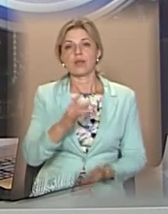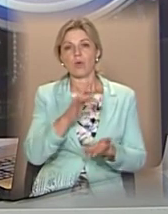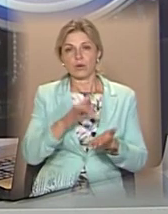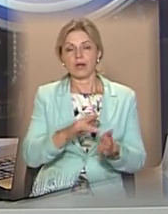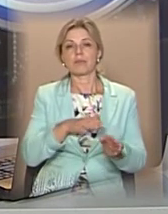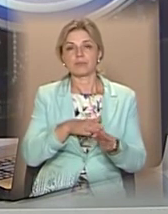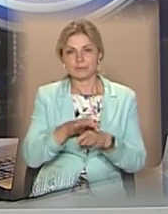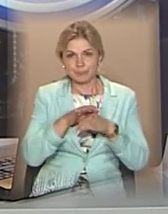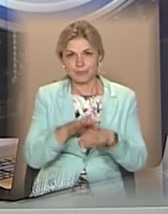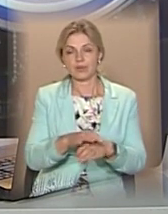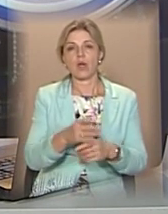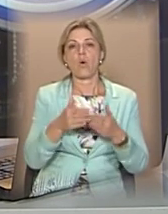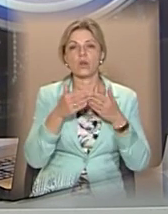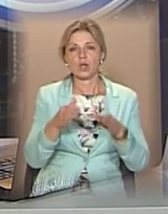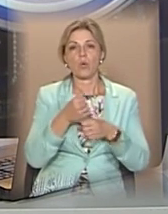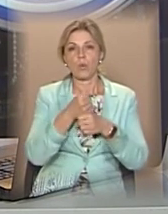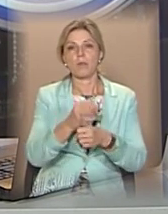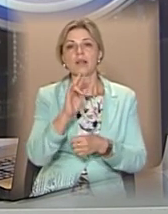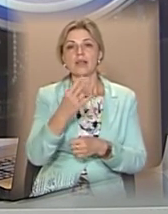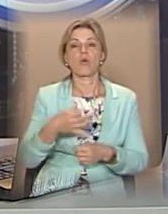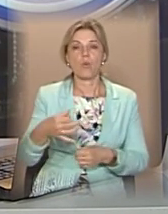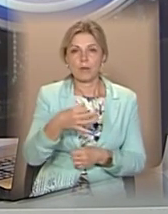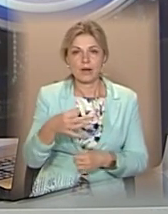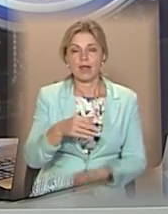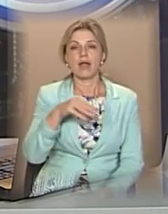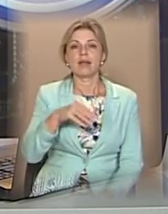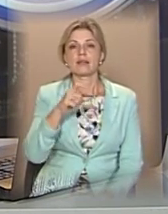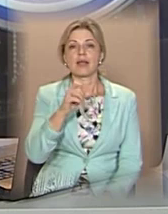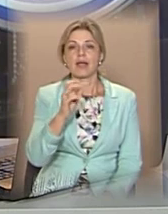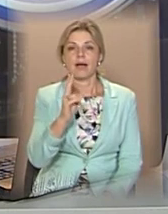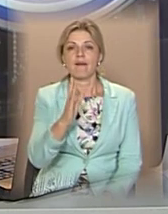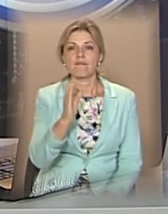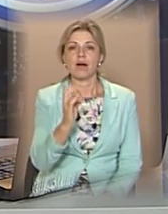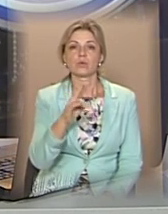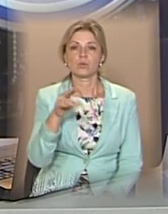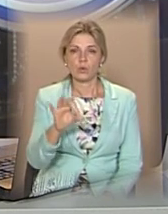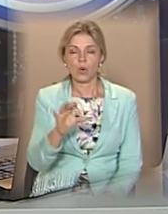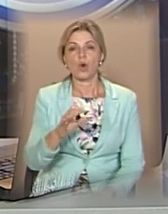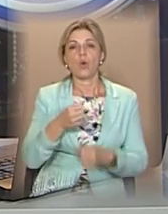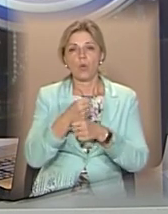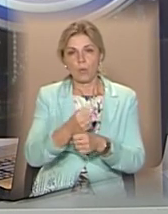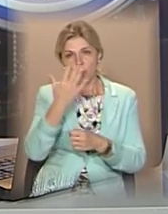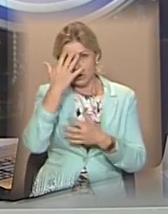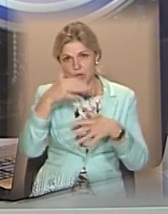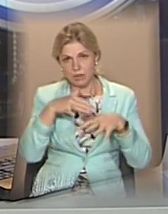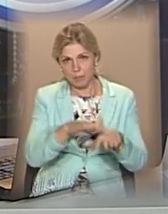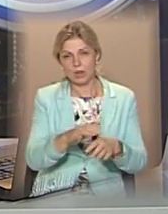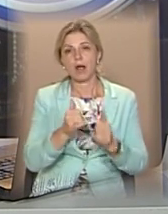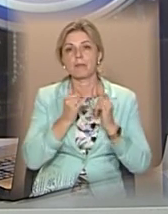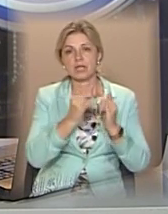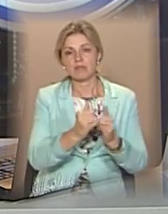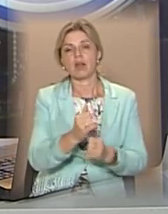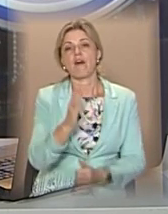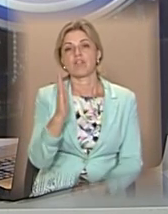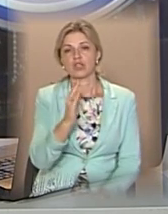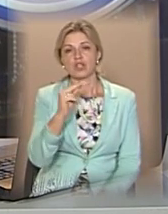відбувся відкритий кубок Миколаївської області тхеквондо. Кубок Причорномор'я, присвячений пам'яті міського голови Володимира